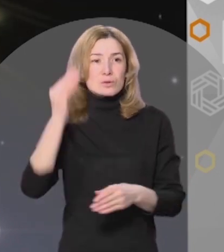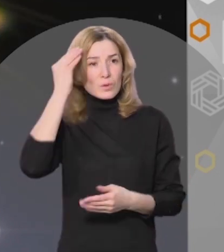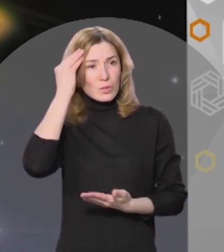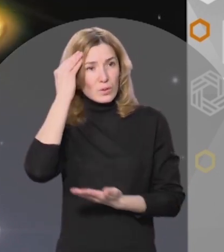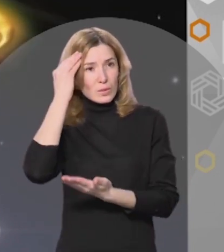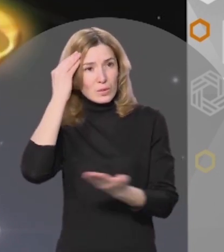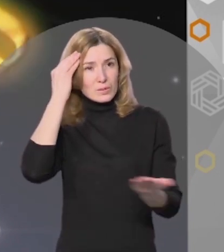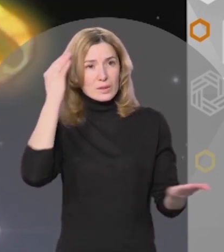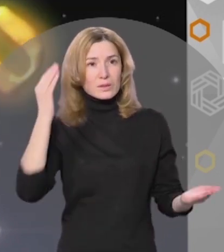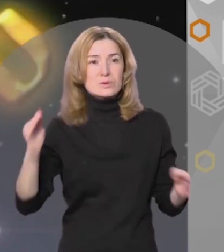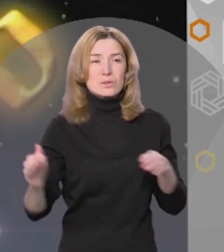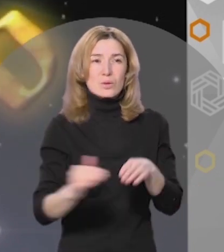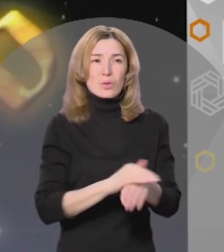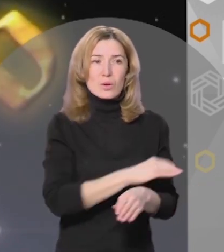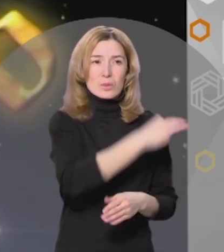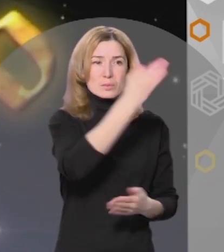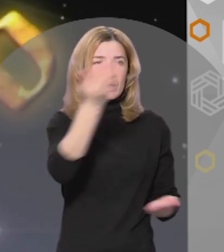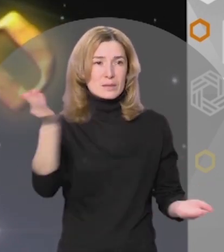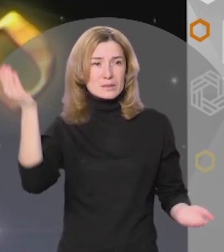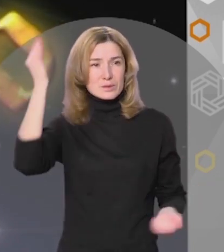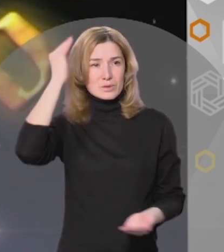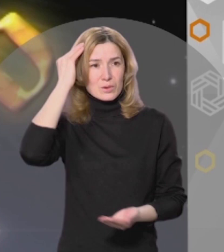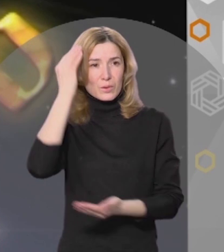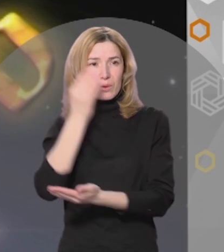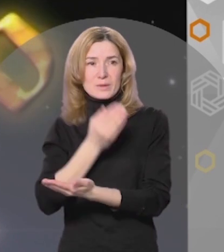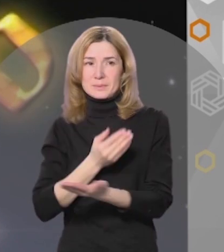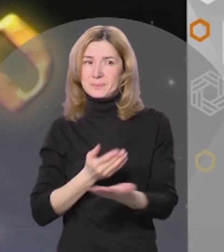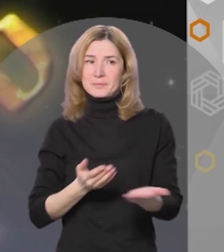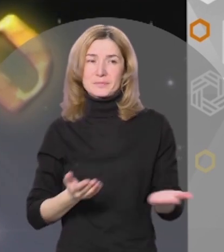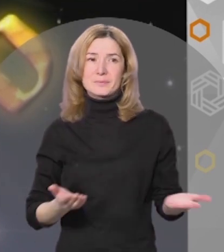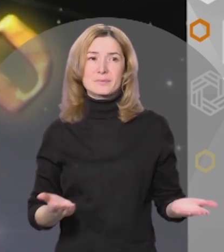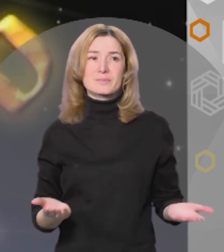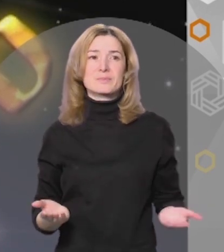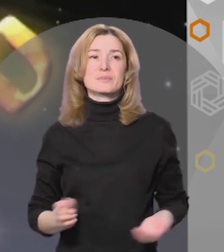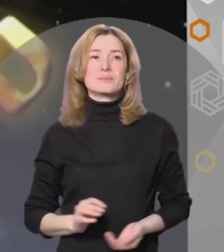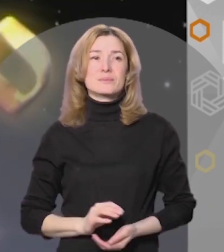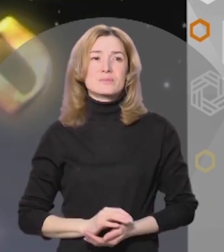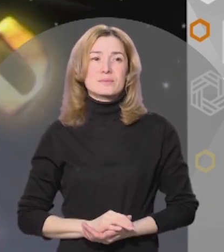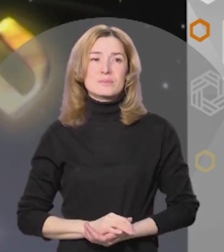слово. Было доброе слово, и свет появился из тьмы.